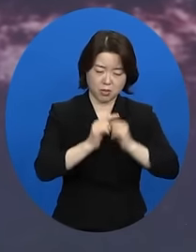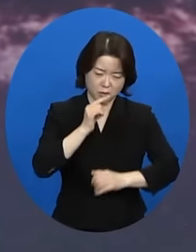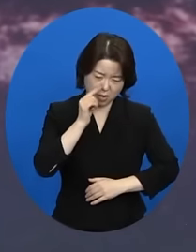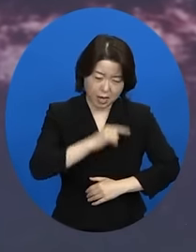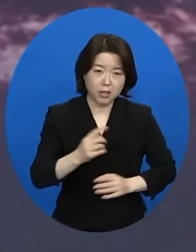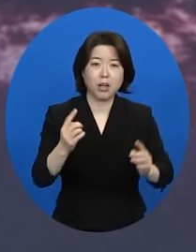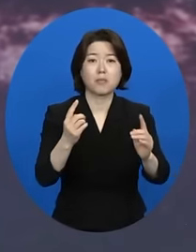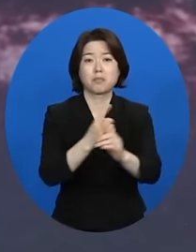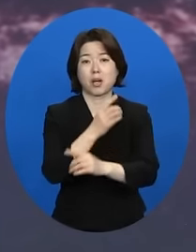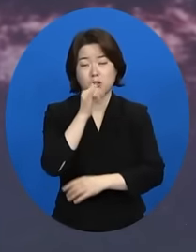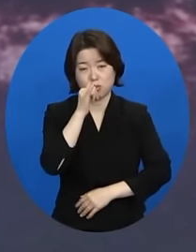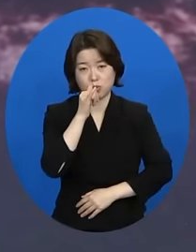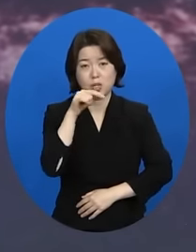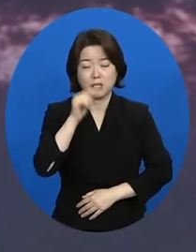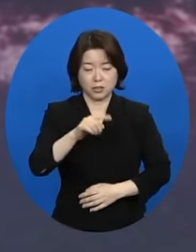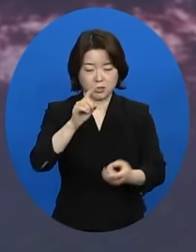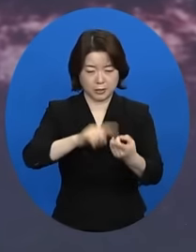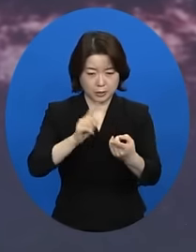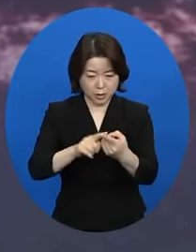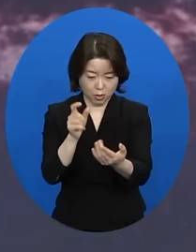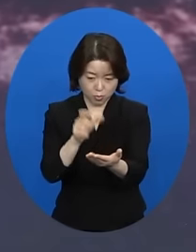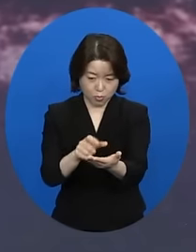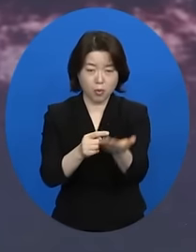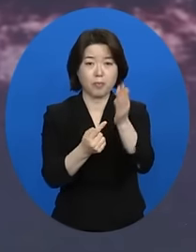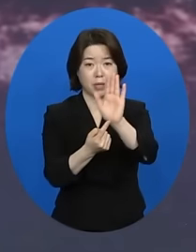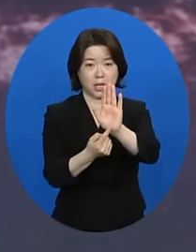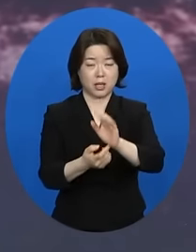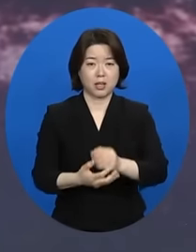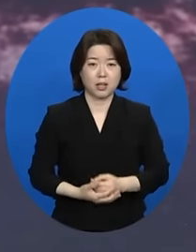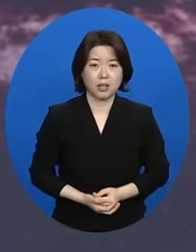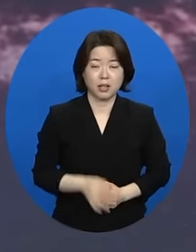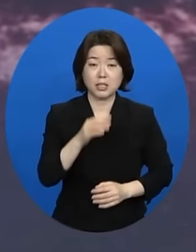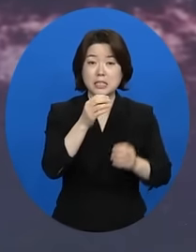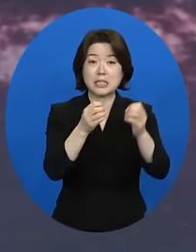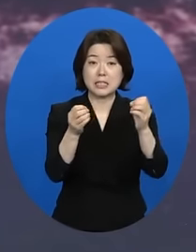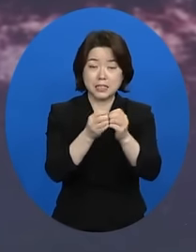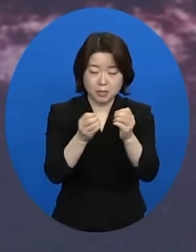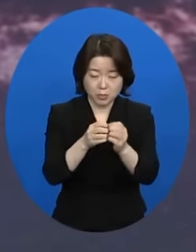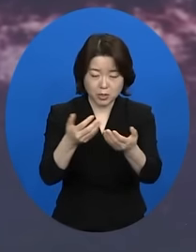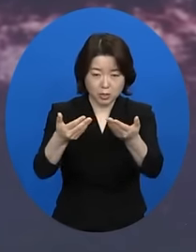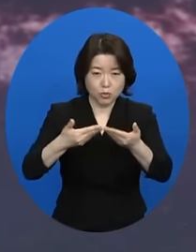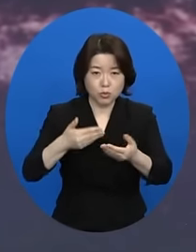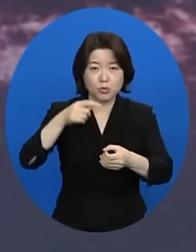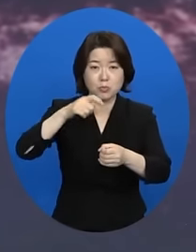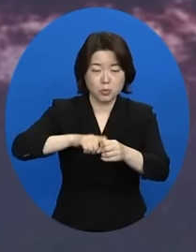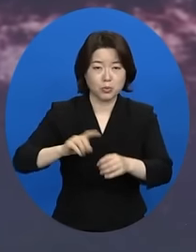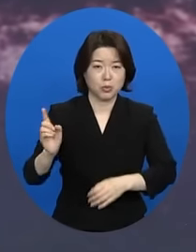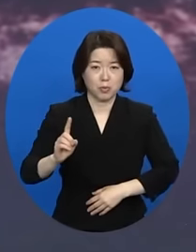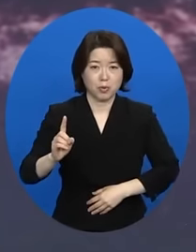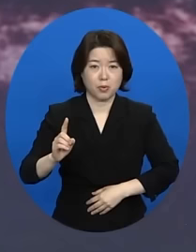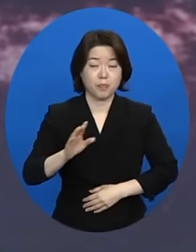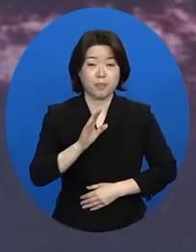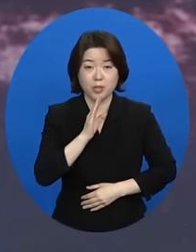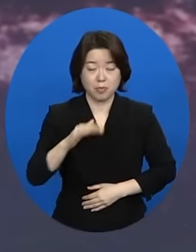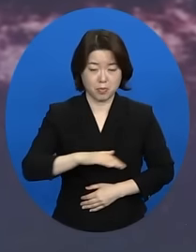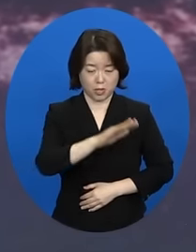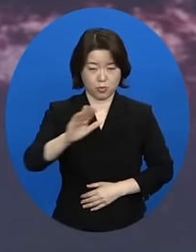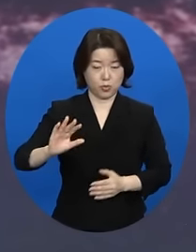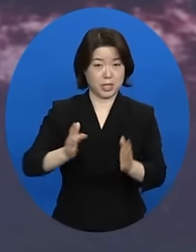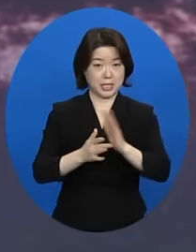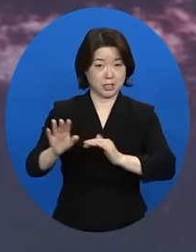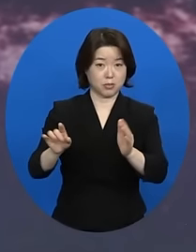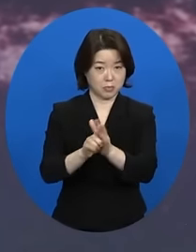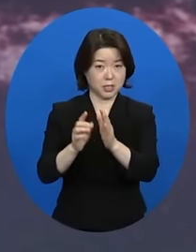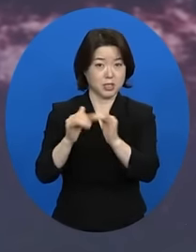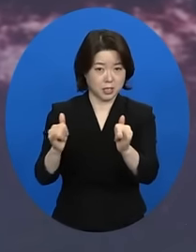있는지 그것을 그대로 보여주고 있습니다. 이 메시지는 우리에게 던지는 것이 무엇이냐면, 과연 우리 그리스도인들은,